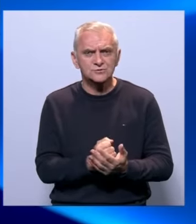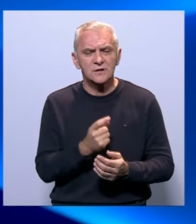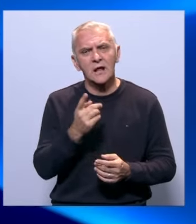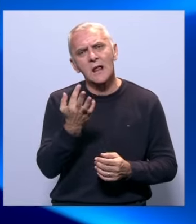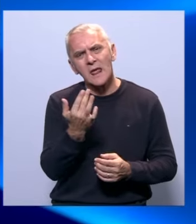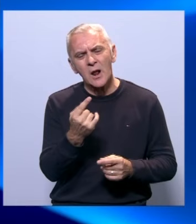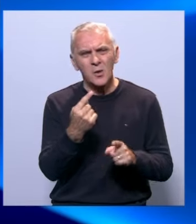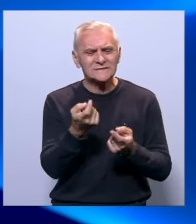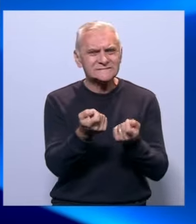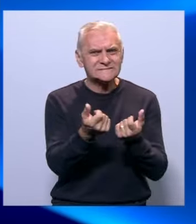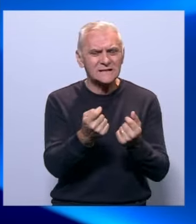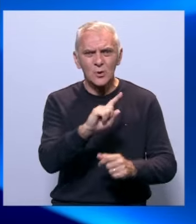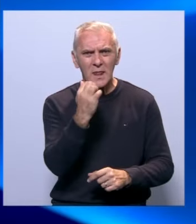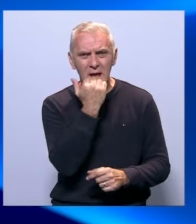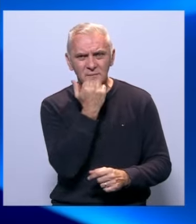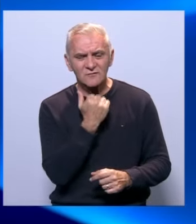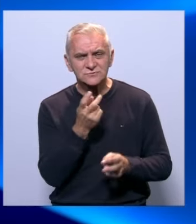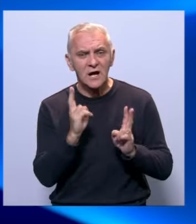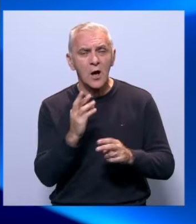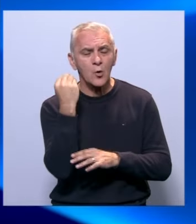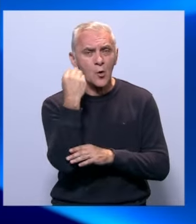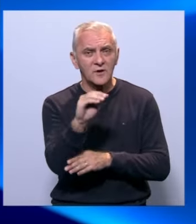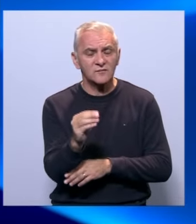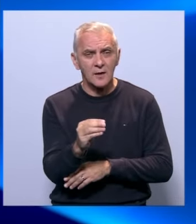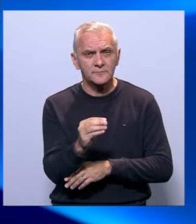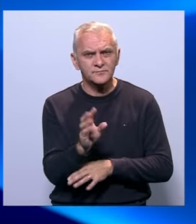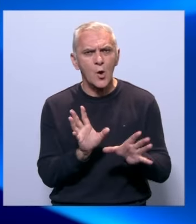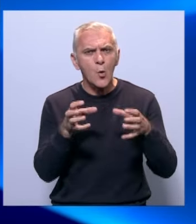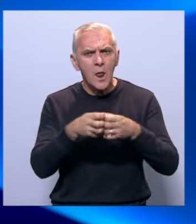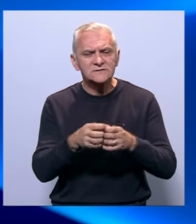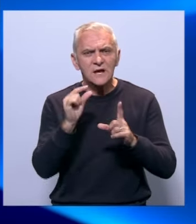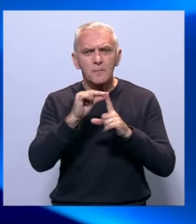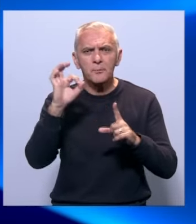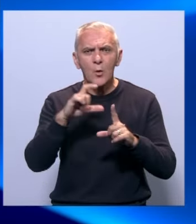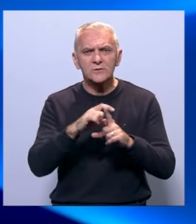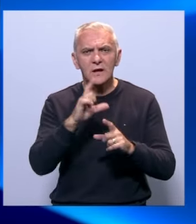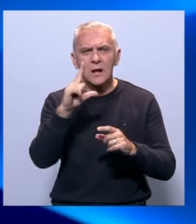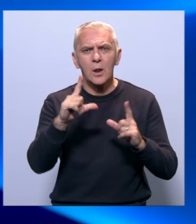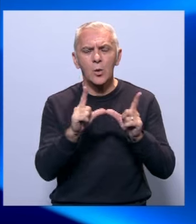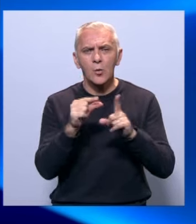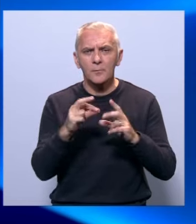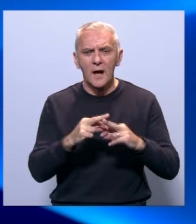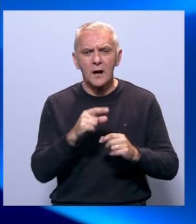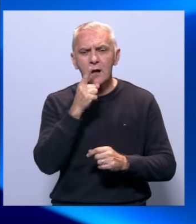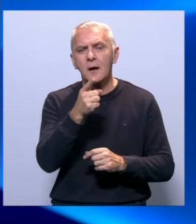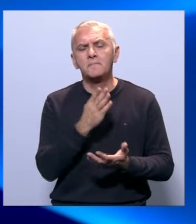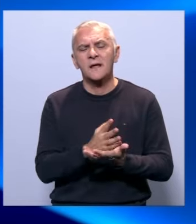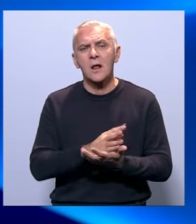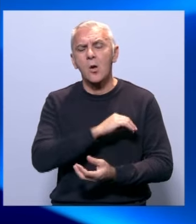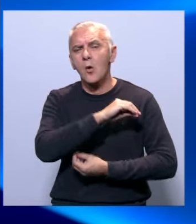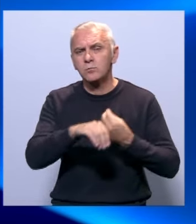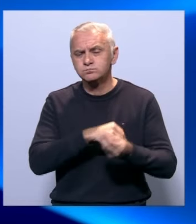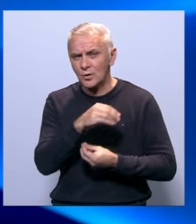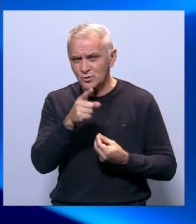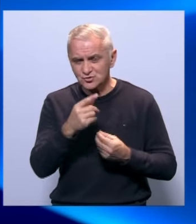ga neke sitne nepravilnosti, kako je objavila koalicija pod lupom. To je bilo, dakle, porodično glasanje, zloupotreba pomoći